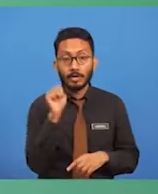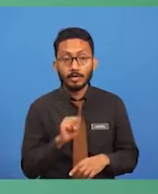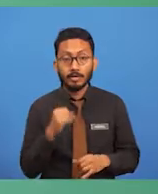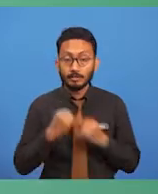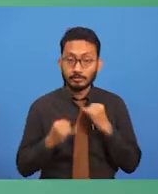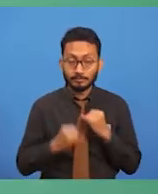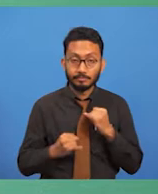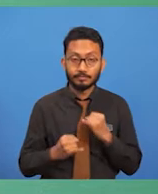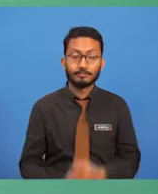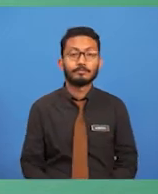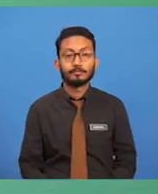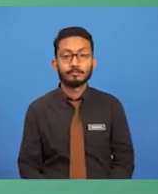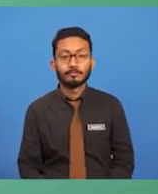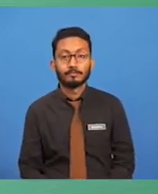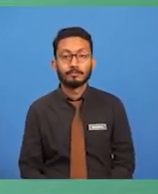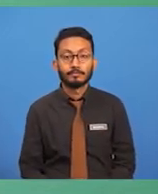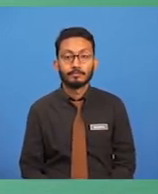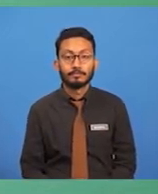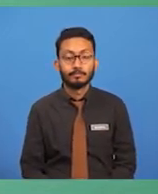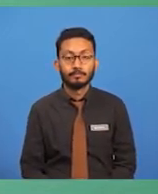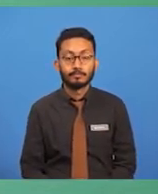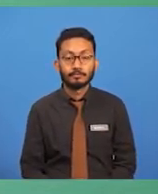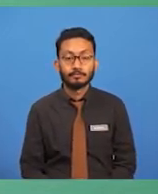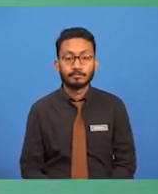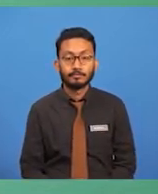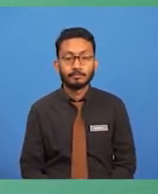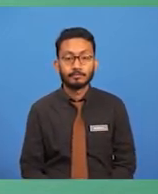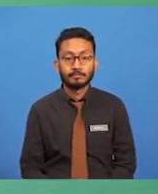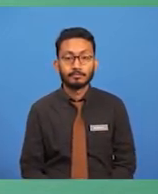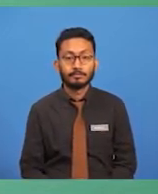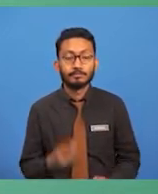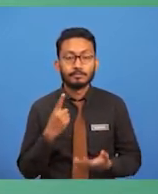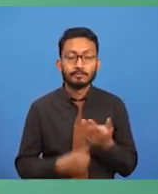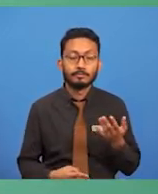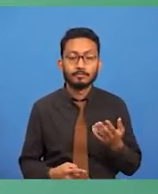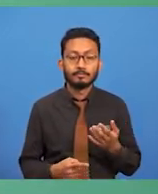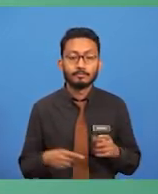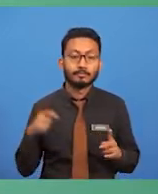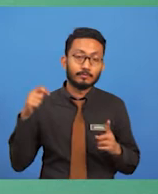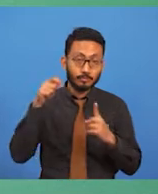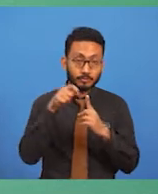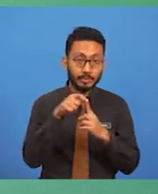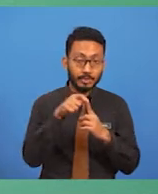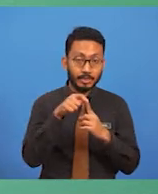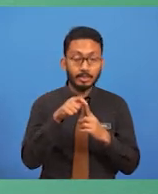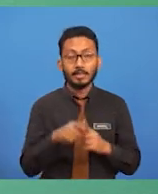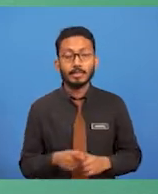ini. Soalannya ialah, apakah tujuan rekaan